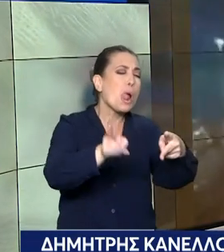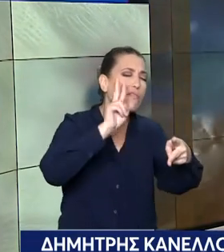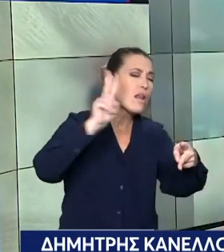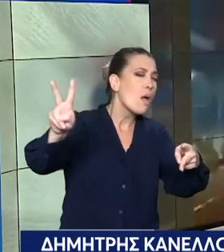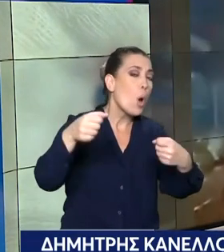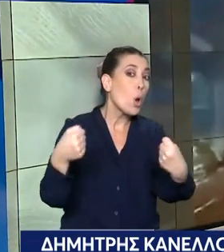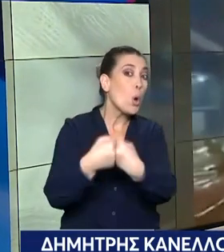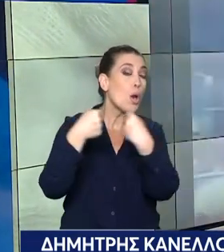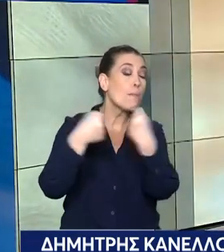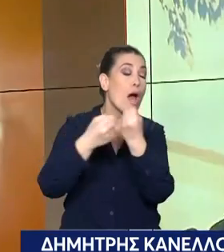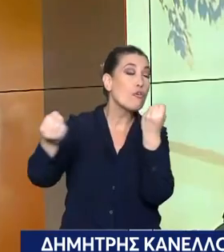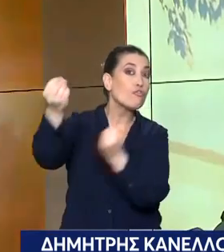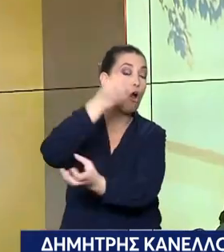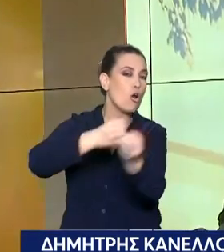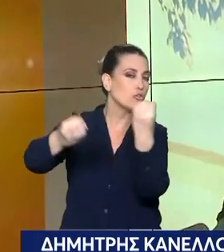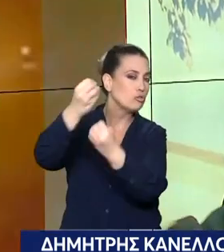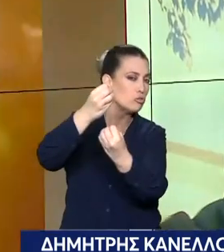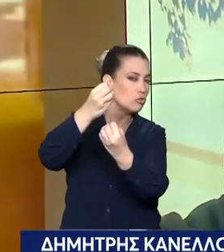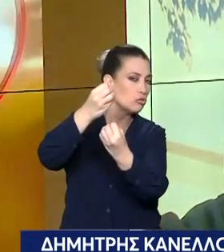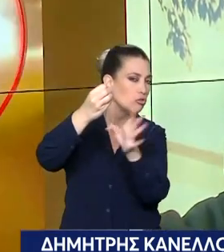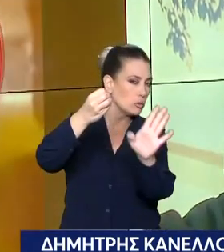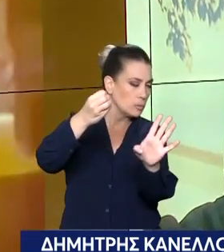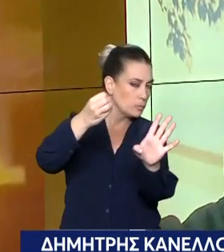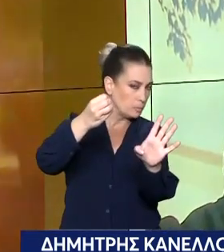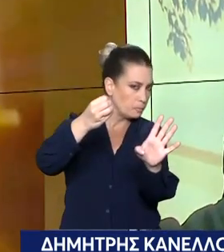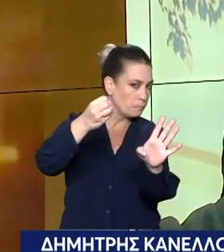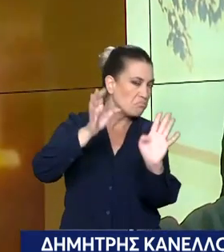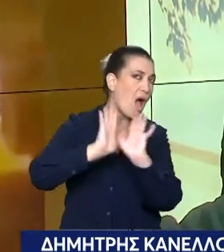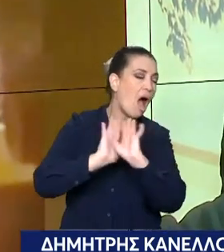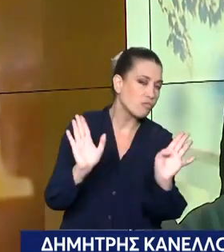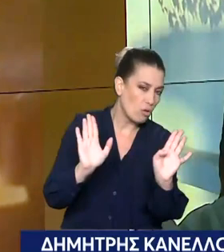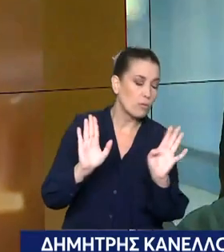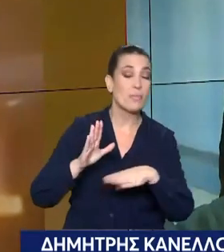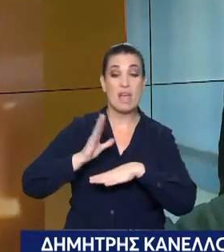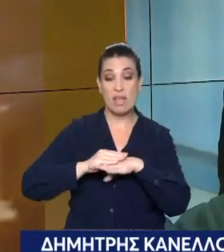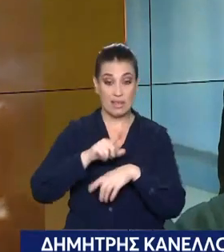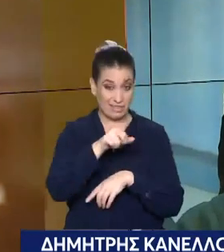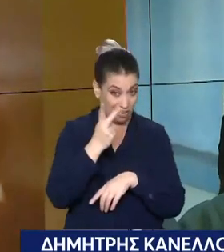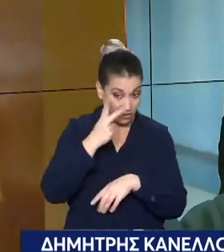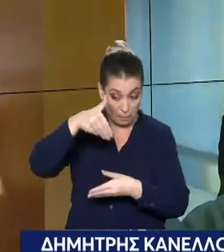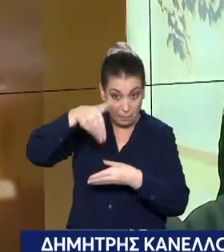στο γήπεδο δεν υπήρξε κάποιο επεισόδιο, δεν υπήρξε κάτι δηλαδή το οποίο. Όχι.